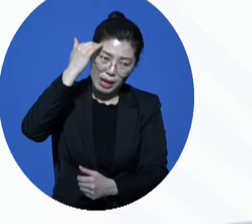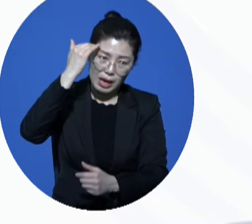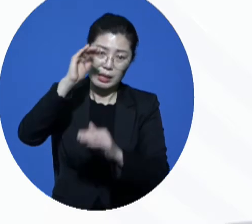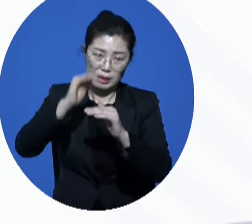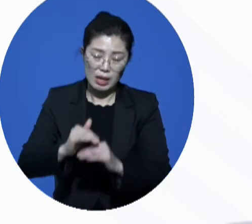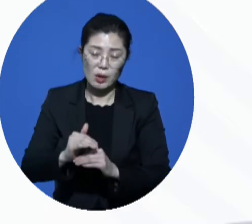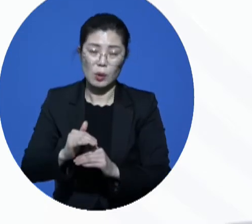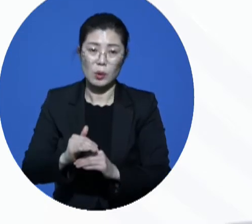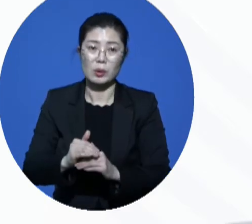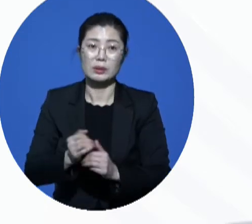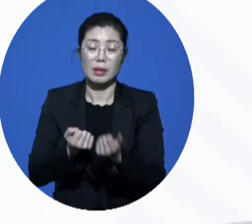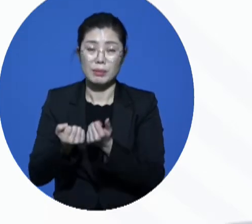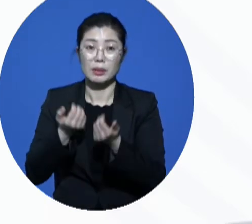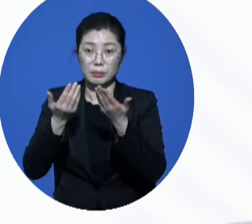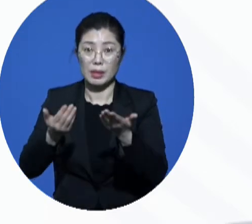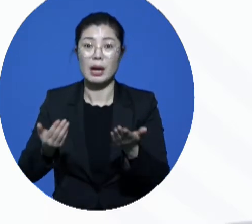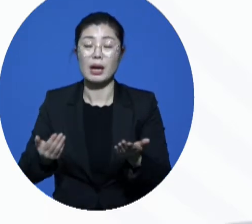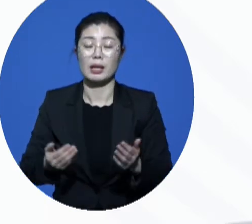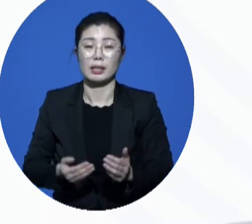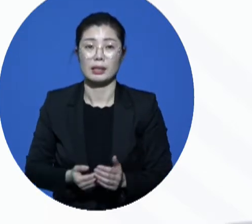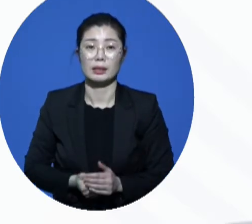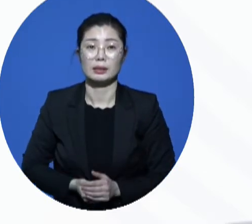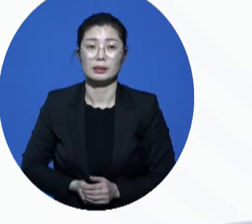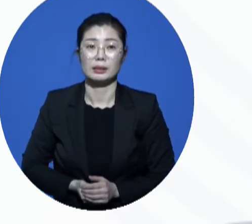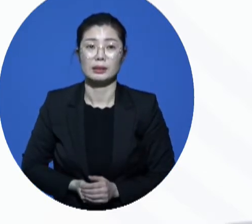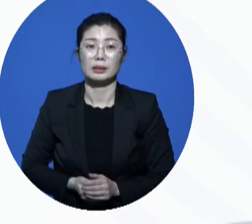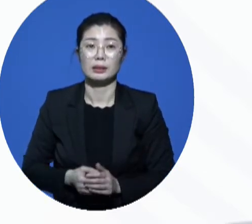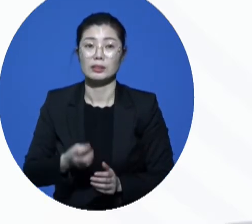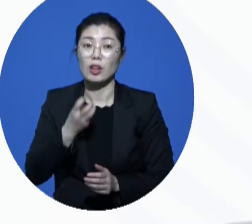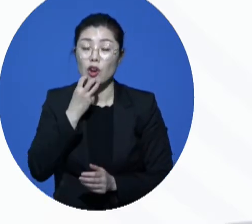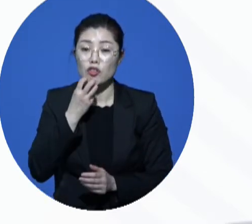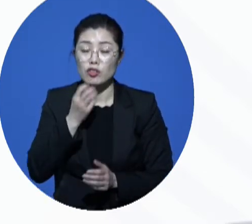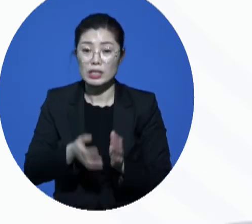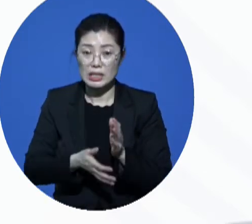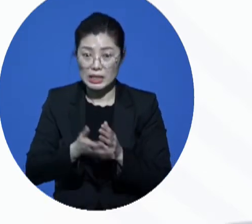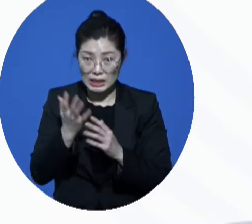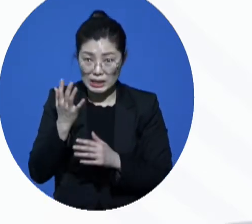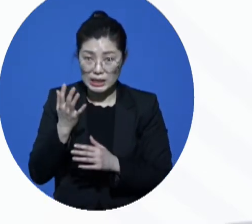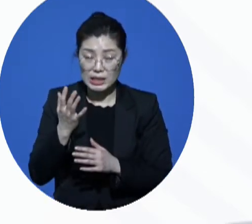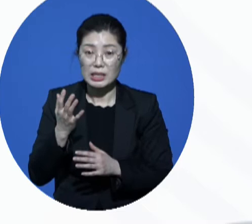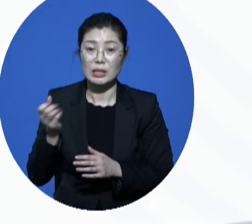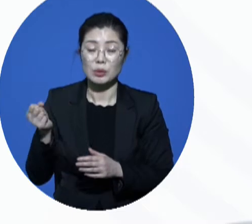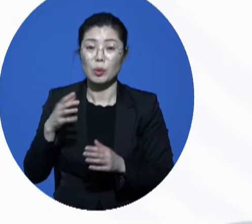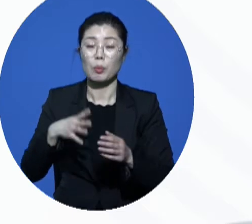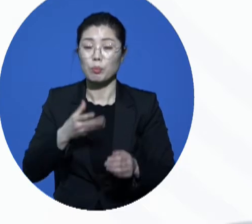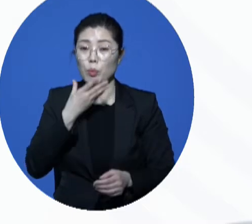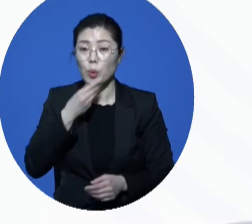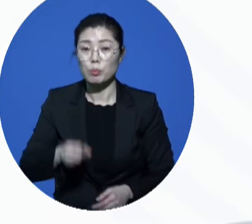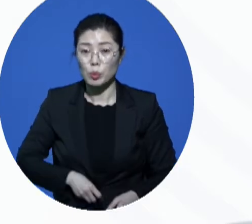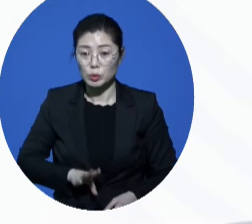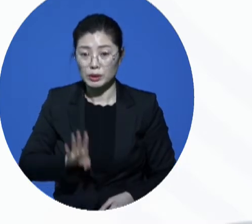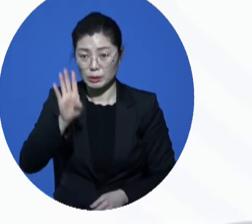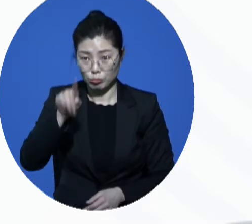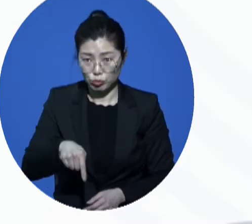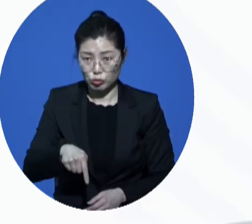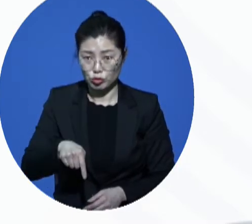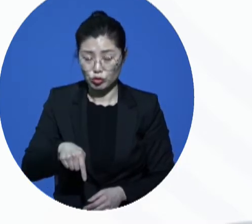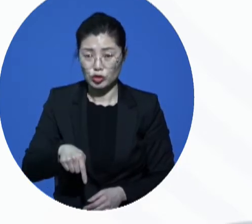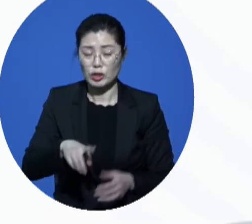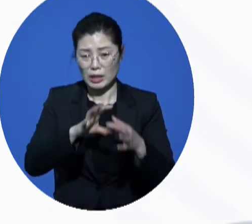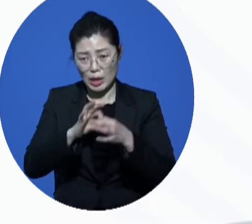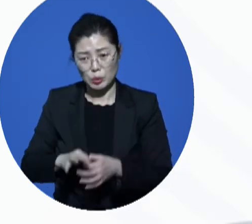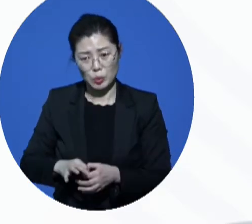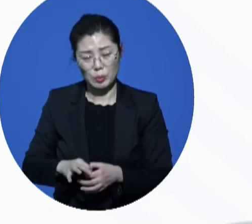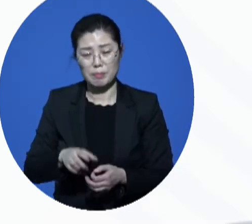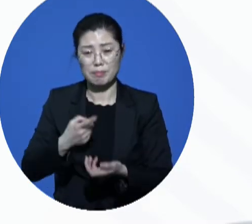긴급 탈시설의 중요성을 계속 서울시와 보건복지부에 강조했음에도 불구하고